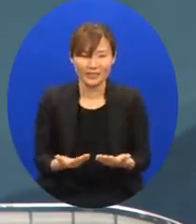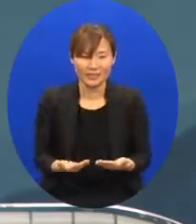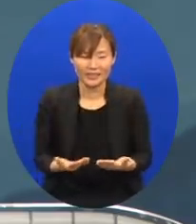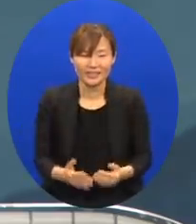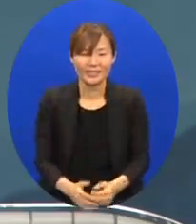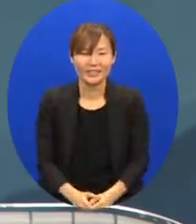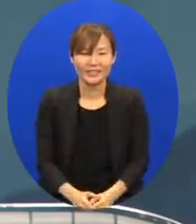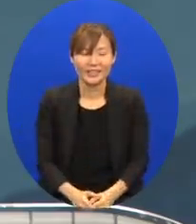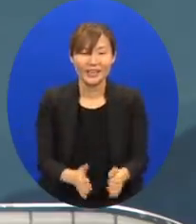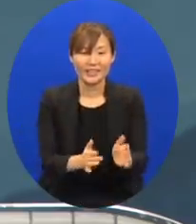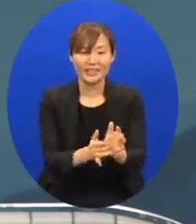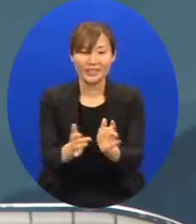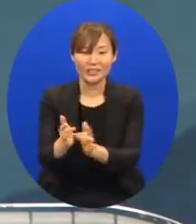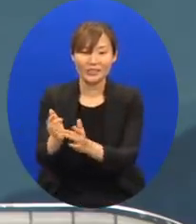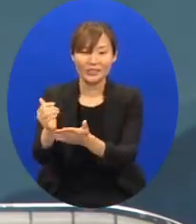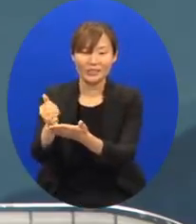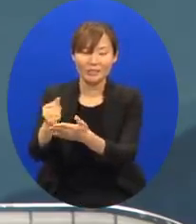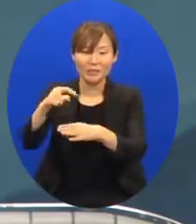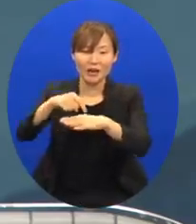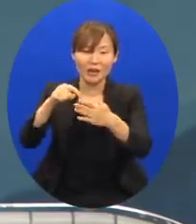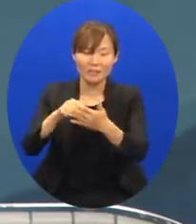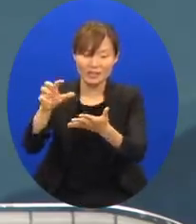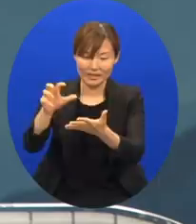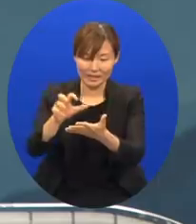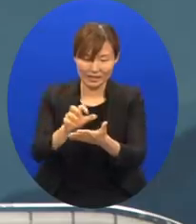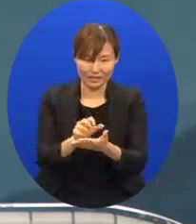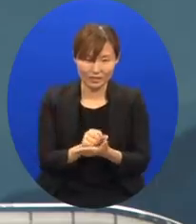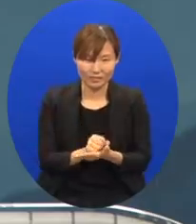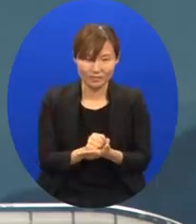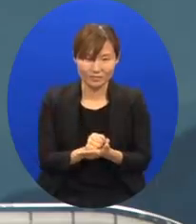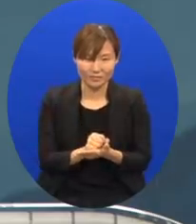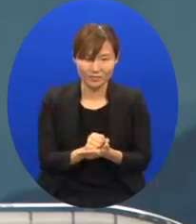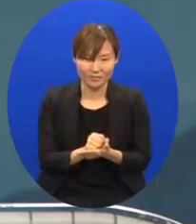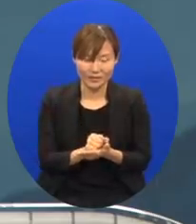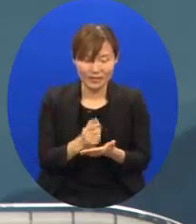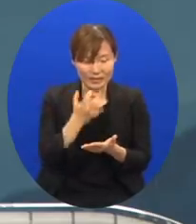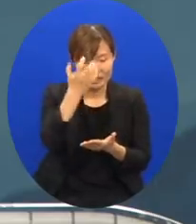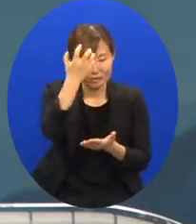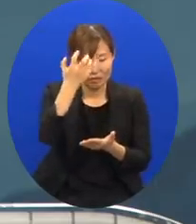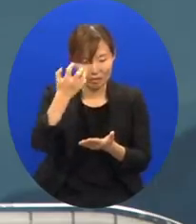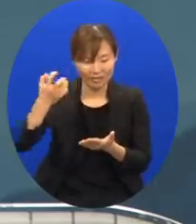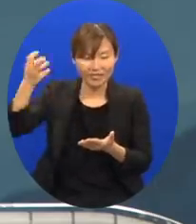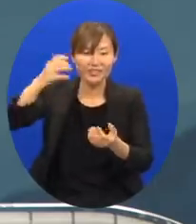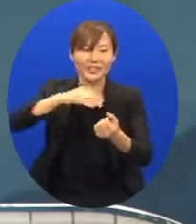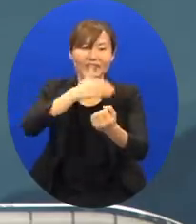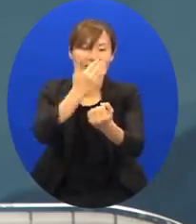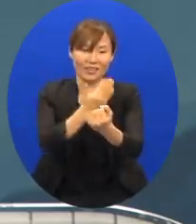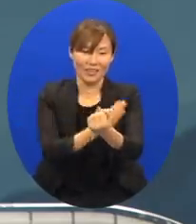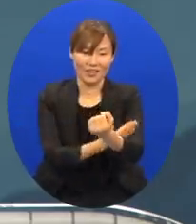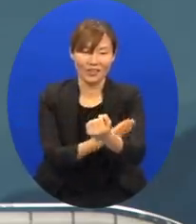우리는 예수님의 마음을 가지고 있는 사람이 그게 바로 성령의 능력입니다